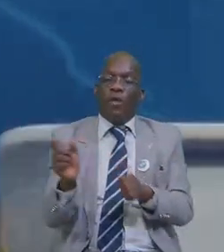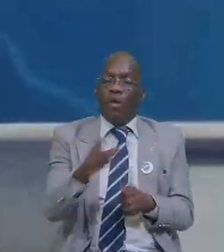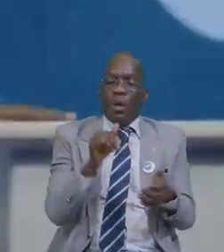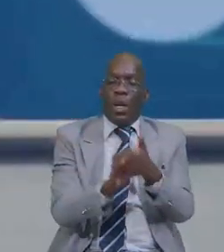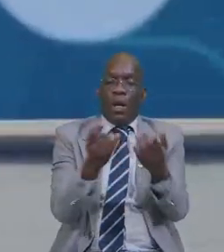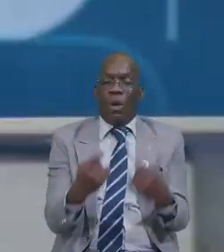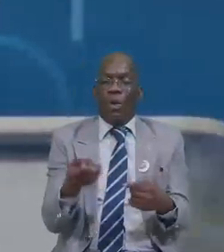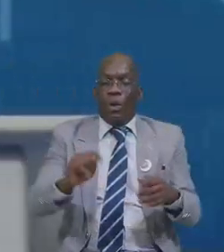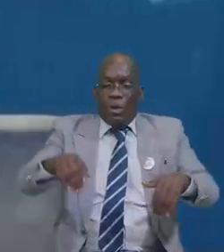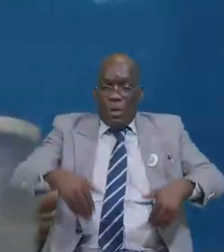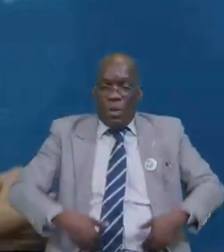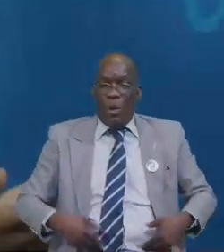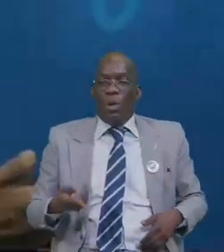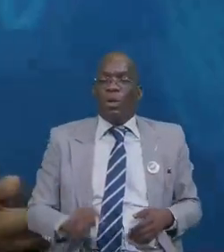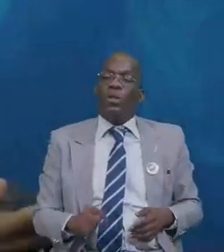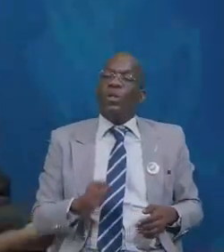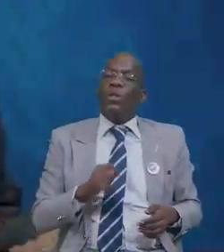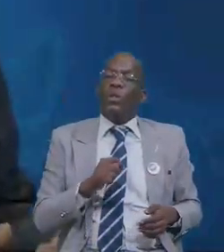Quiconque vient, le jeune,